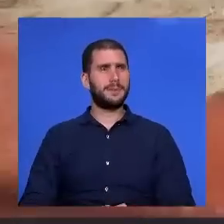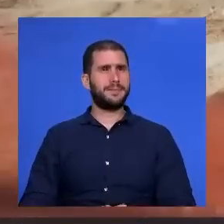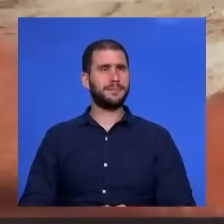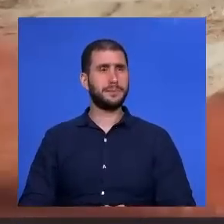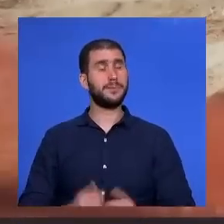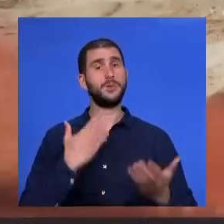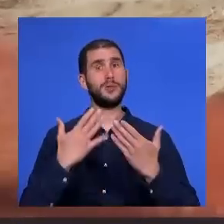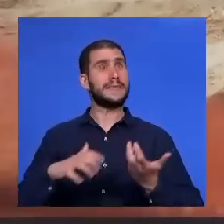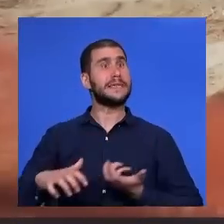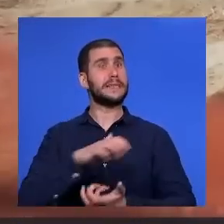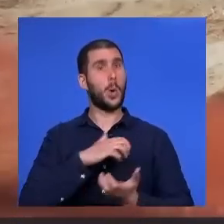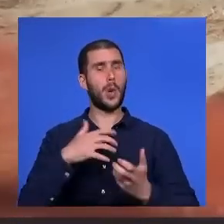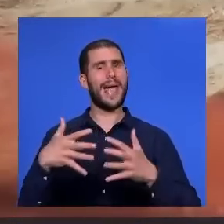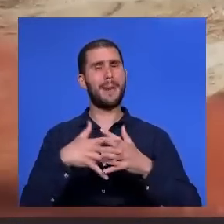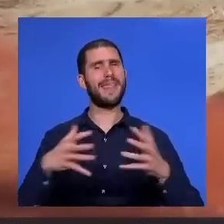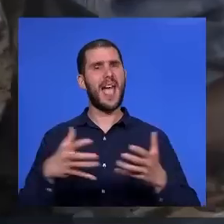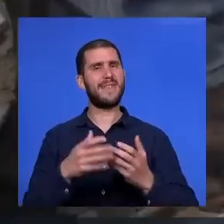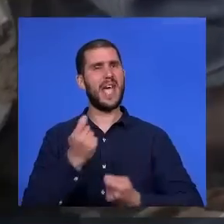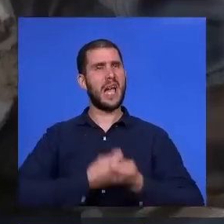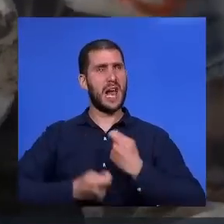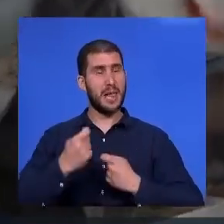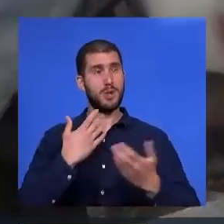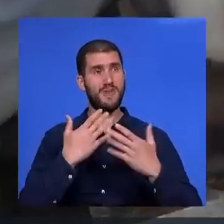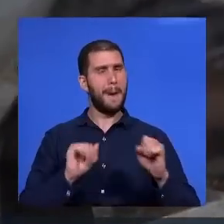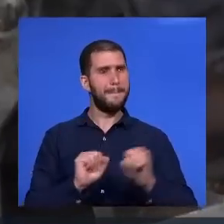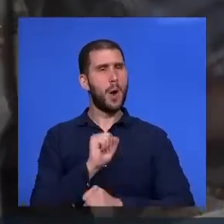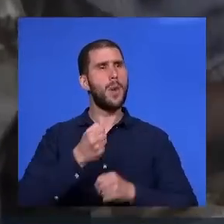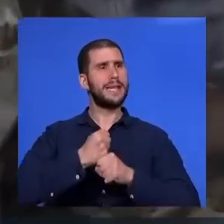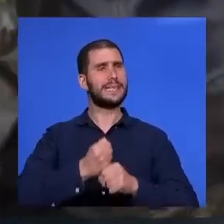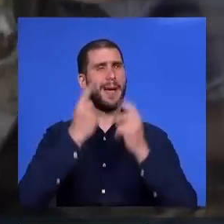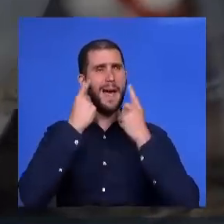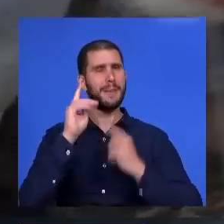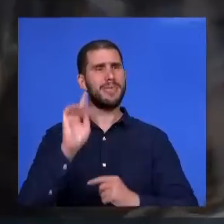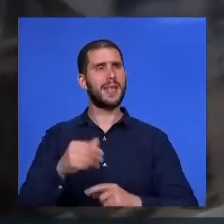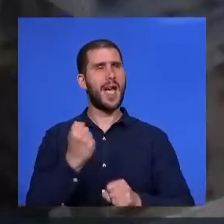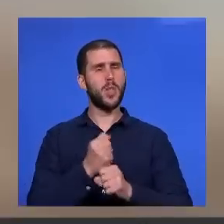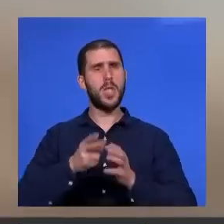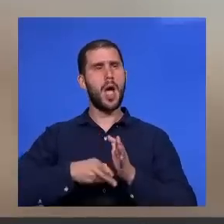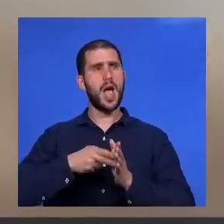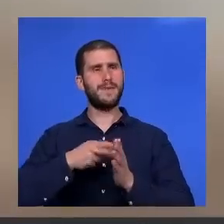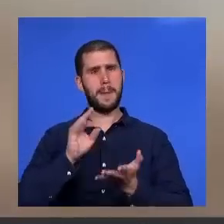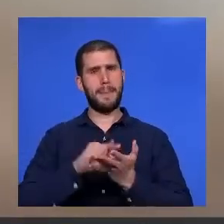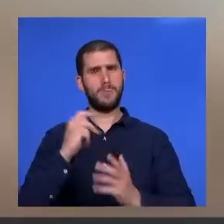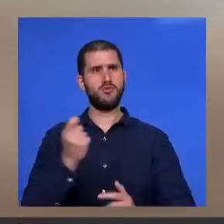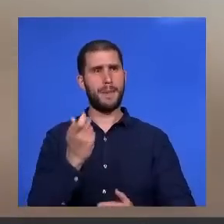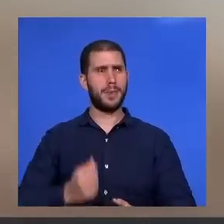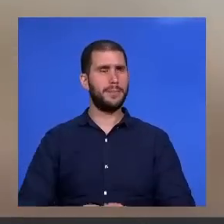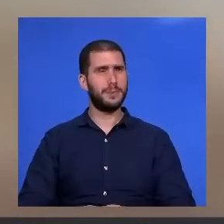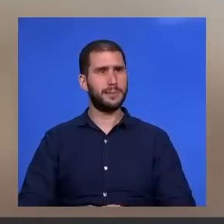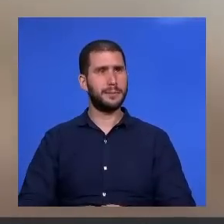ישיבה סוערת היום בקבינט החברתי-כלכלי. בישיבה מחו הנציגים החרדים נגד עבודות הרכבת במהלך השבת.